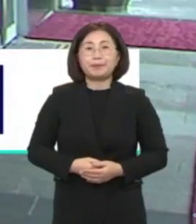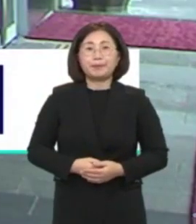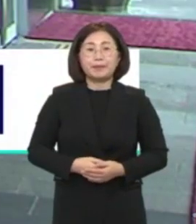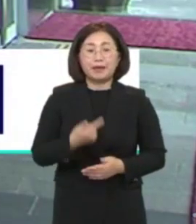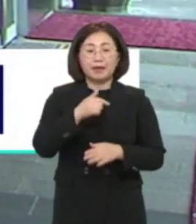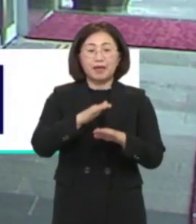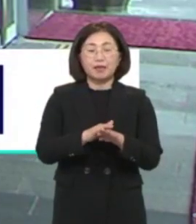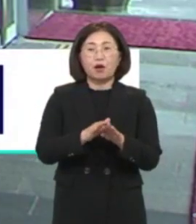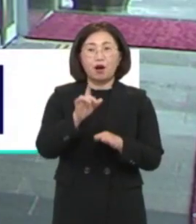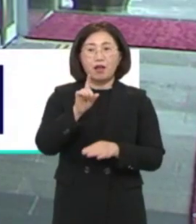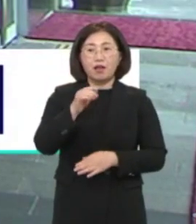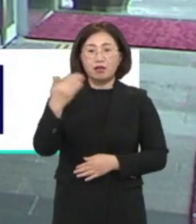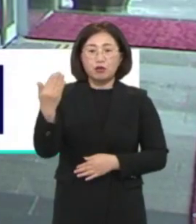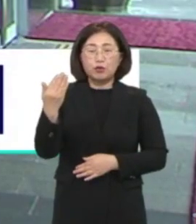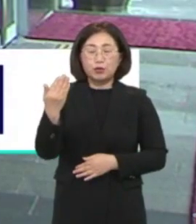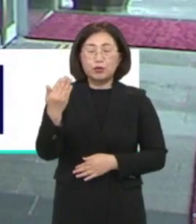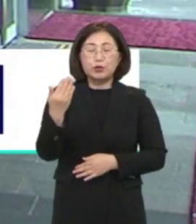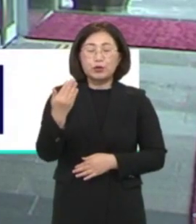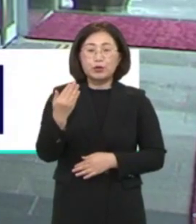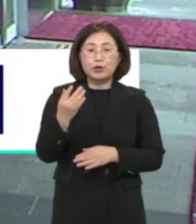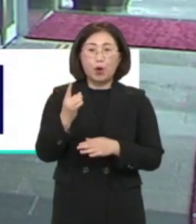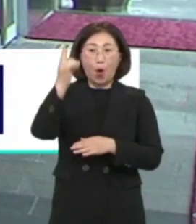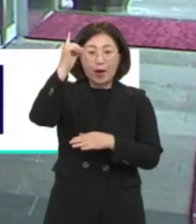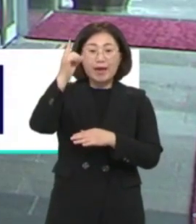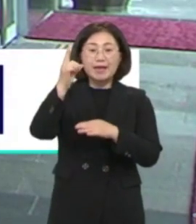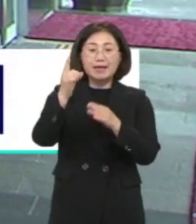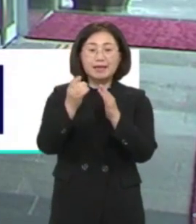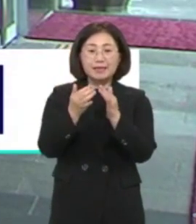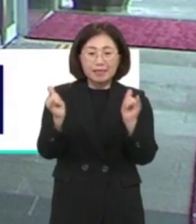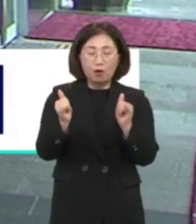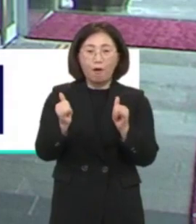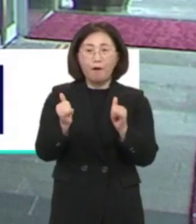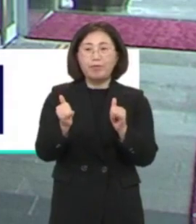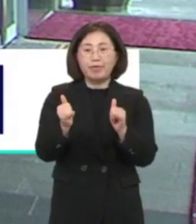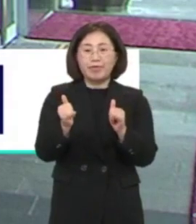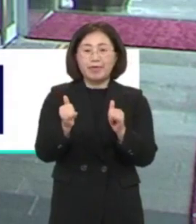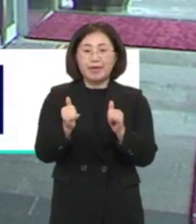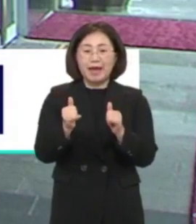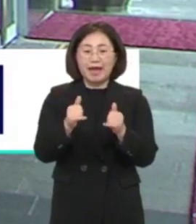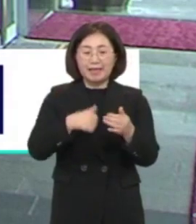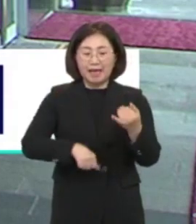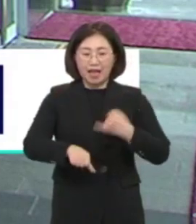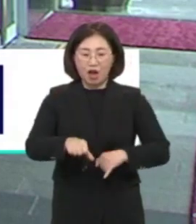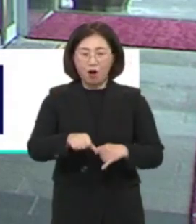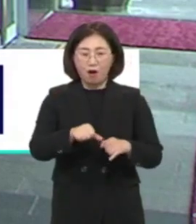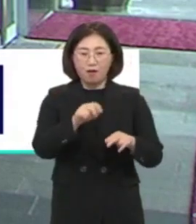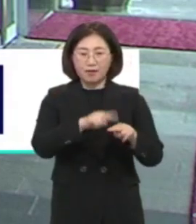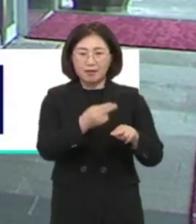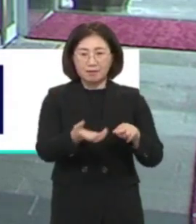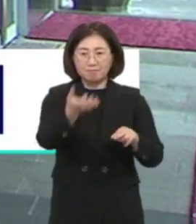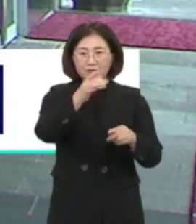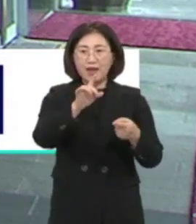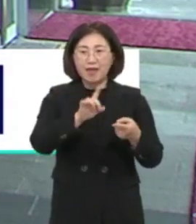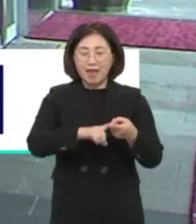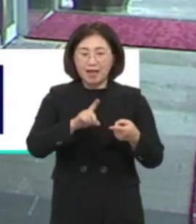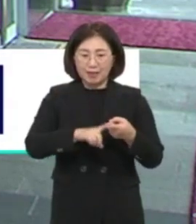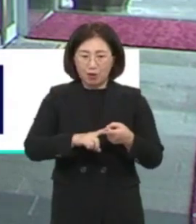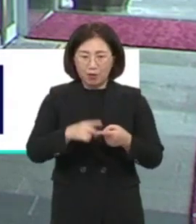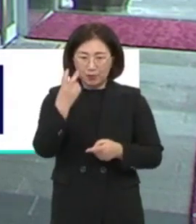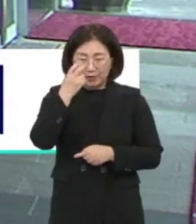대전 소방본부 전현직 고위 간부 자녀들의 승진 특혜 의혹을 수사해온 경찰이 최근 인사에 부당하게 관여한 혐의로